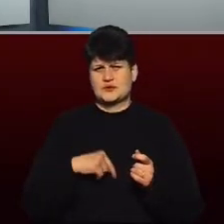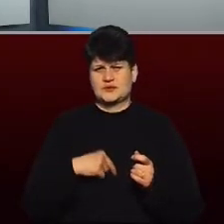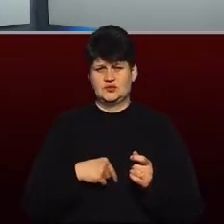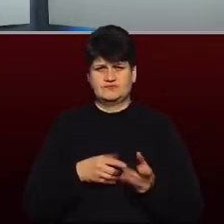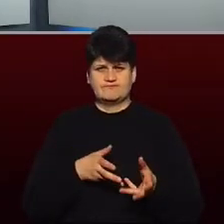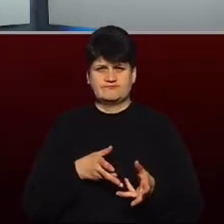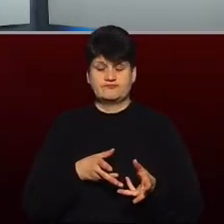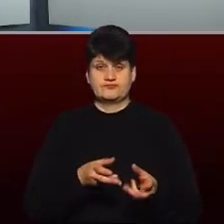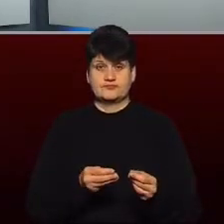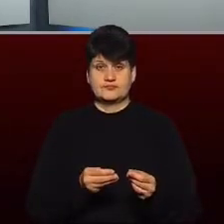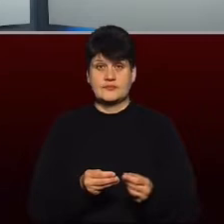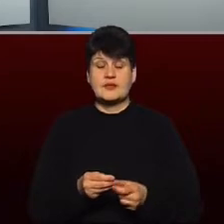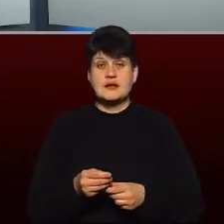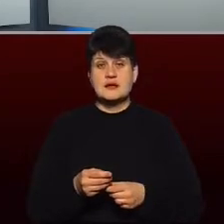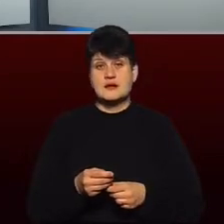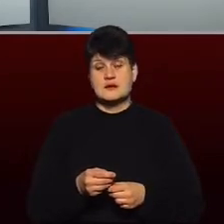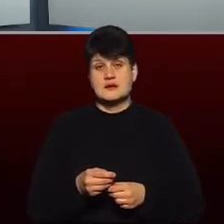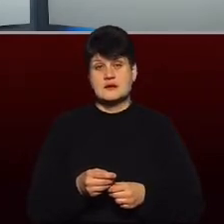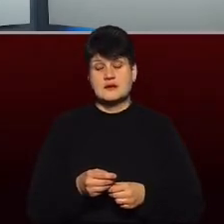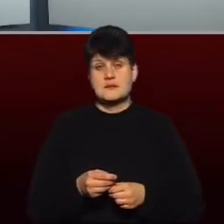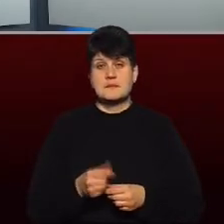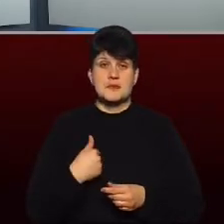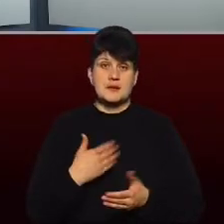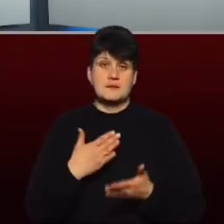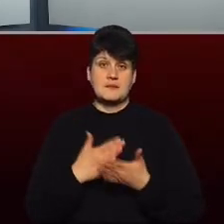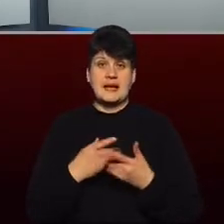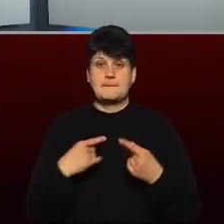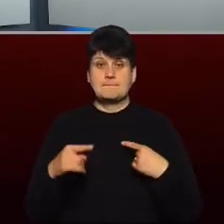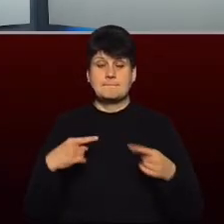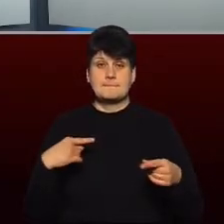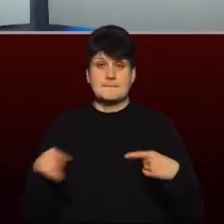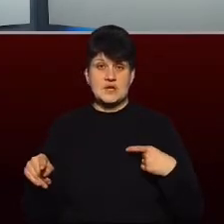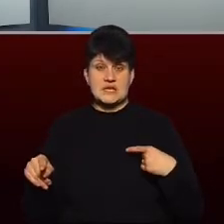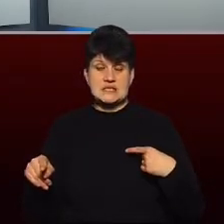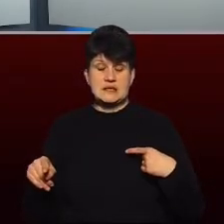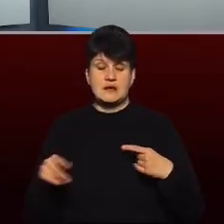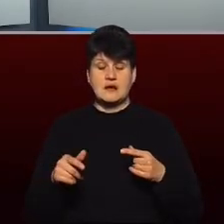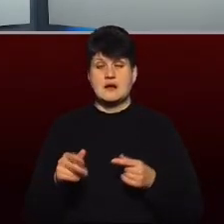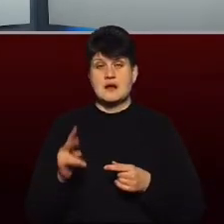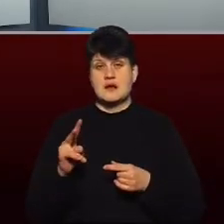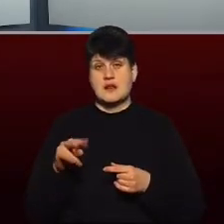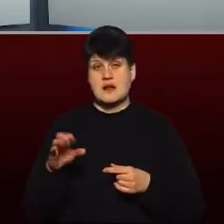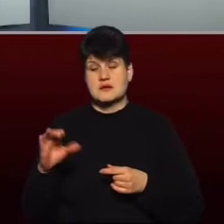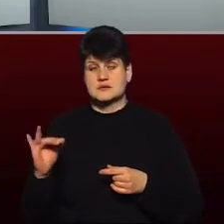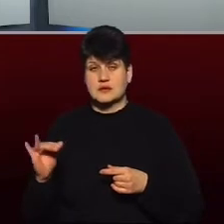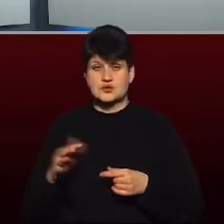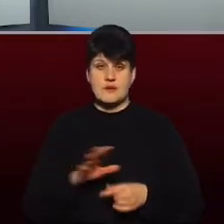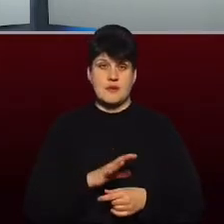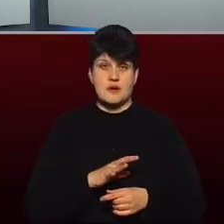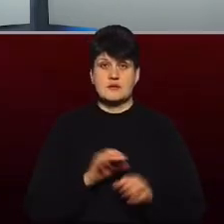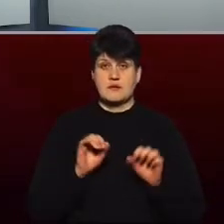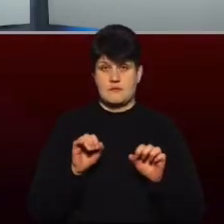що зазвичай ми маємо різні страти класи, так? І відповідно, якщо багаті можуть,